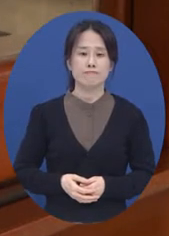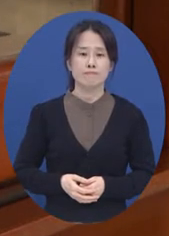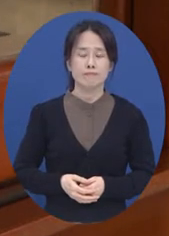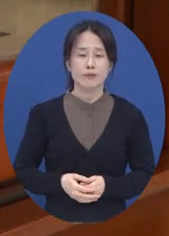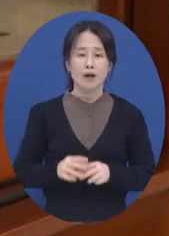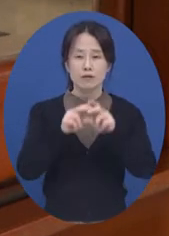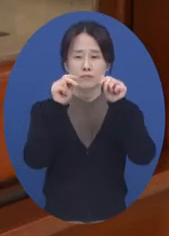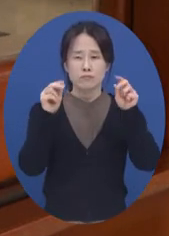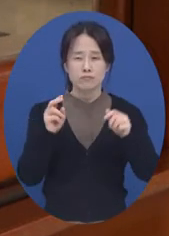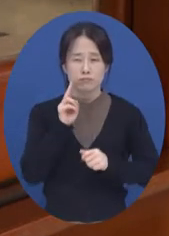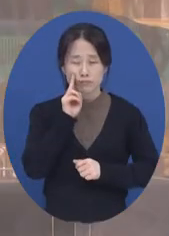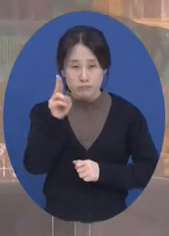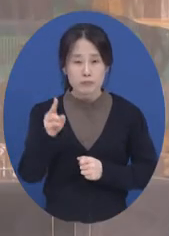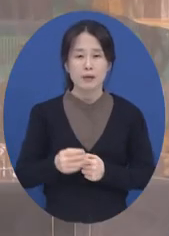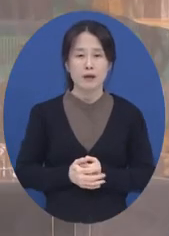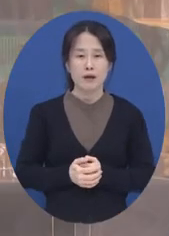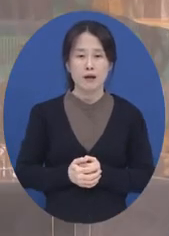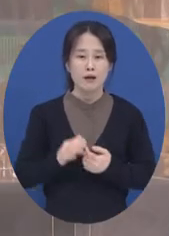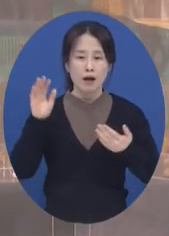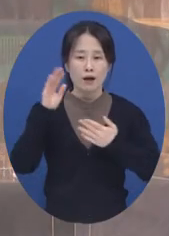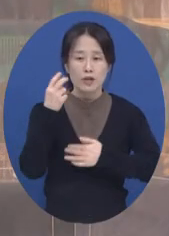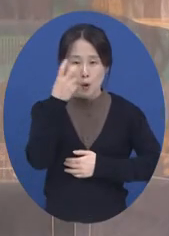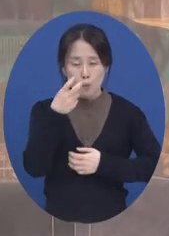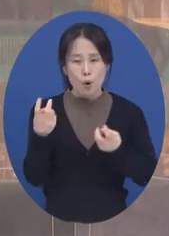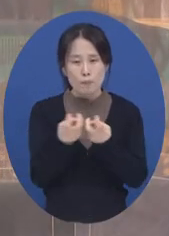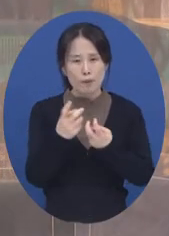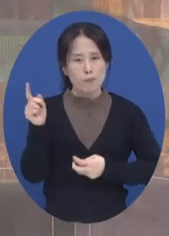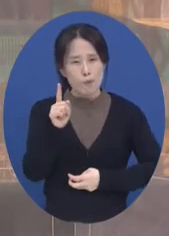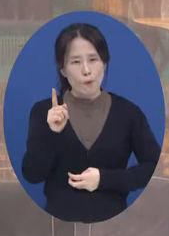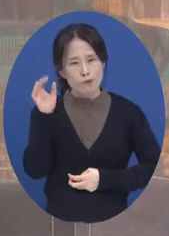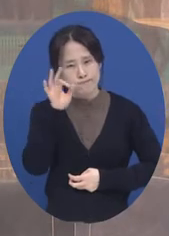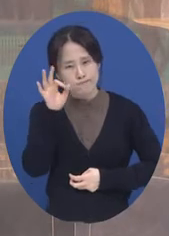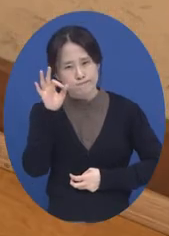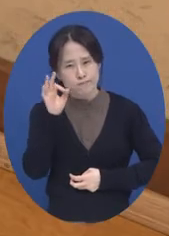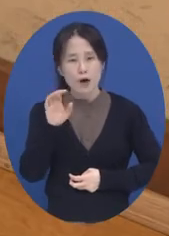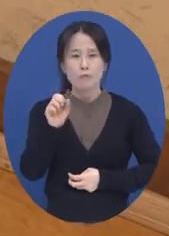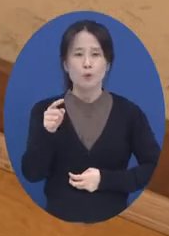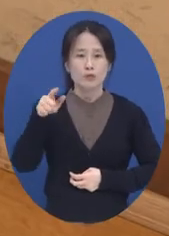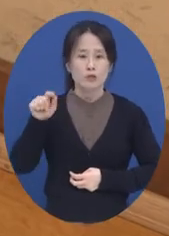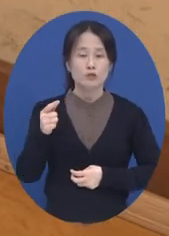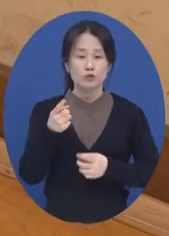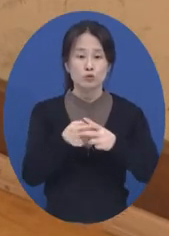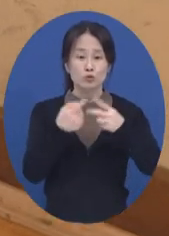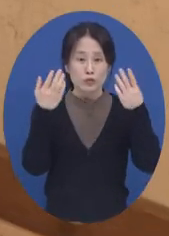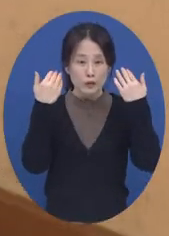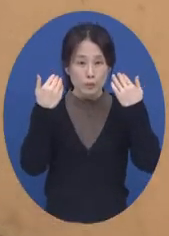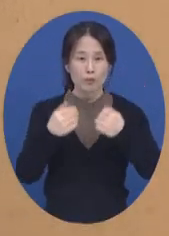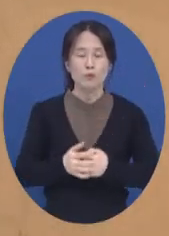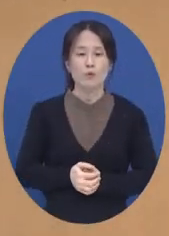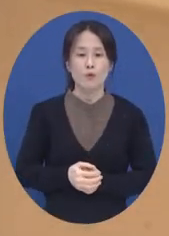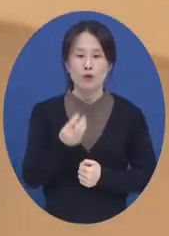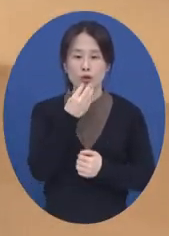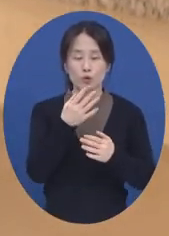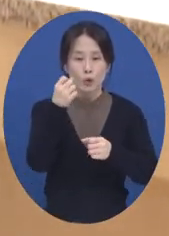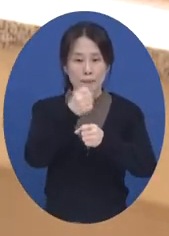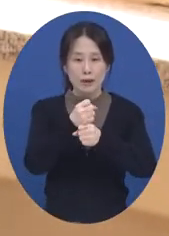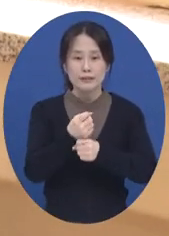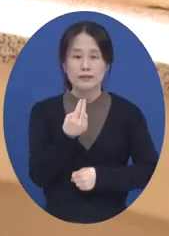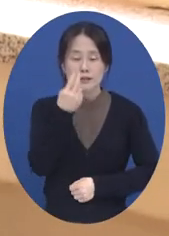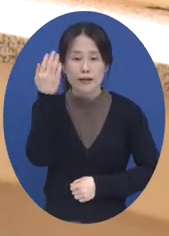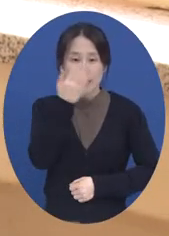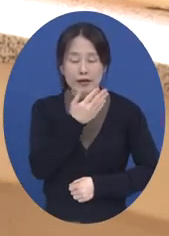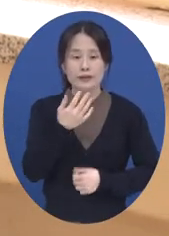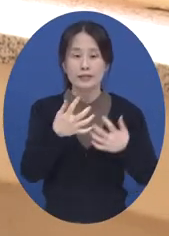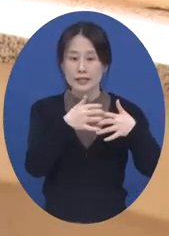갈수록 심해지는 미세먼지로부터 학생들을 보호할 방법을 찾던 포천의 한 초등학교. 경기도가 개발한 공기정화